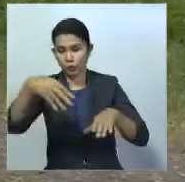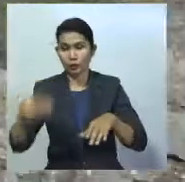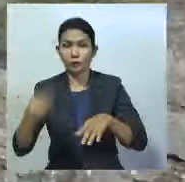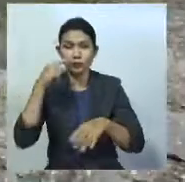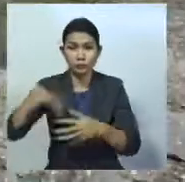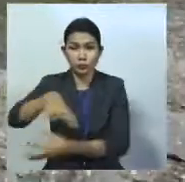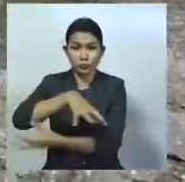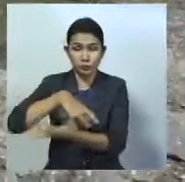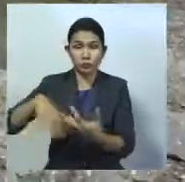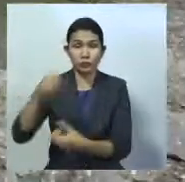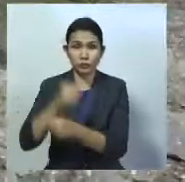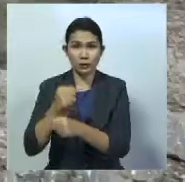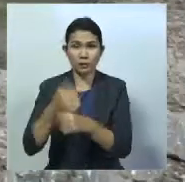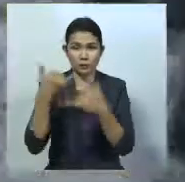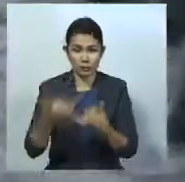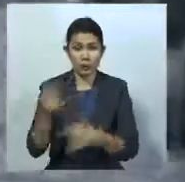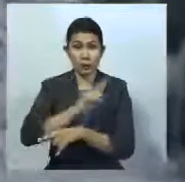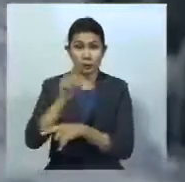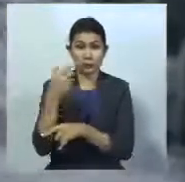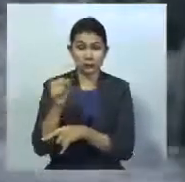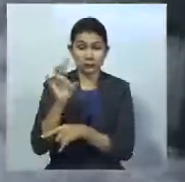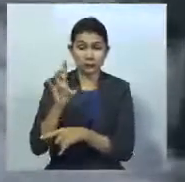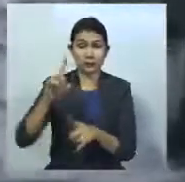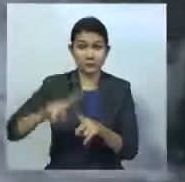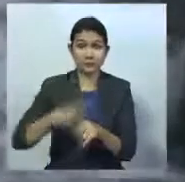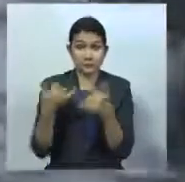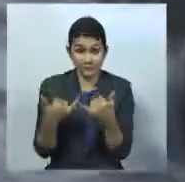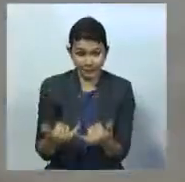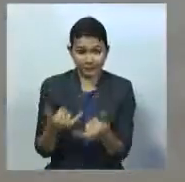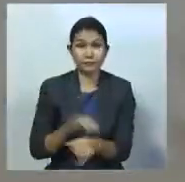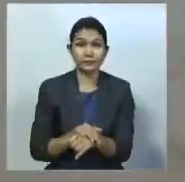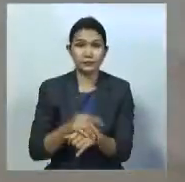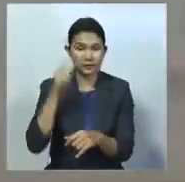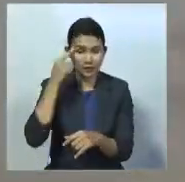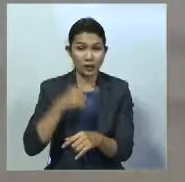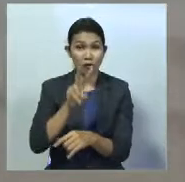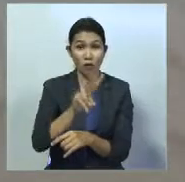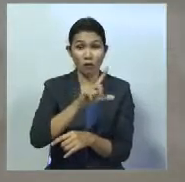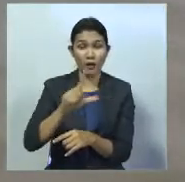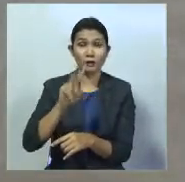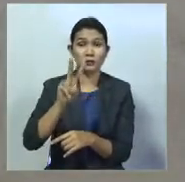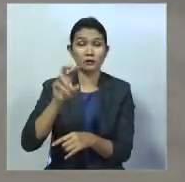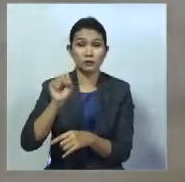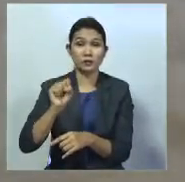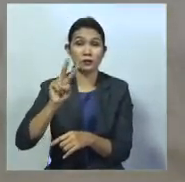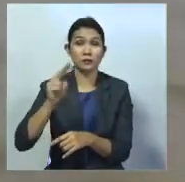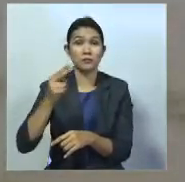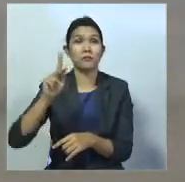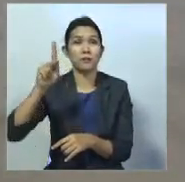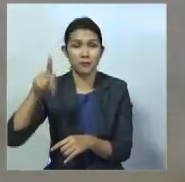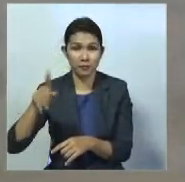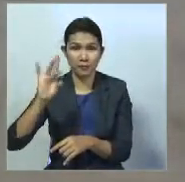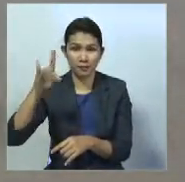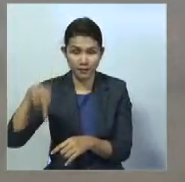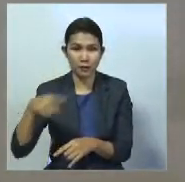ำห้วยเสน่ห์ขณะนี้ระดับน้ำวันที่17สิงหาคม2562อยู่ที่ 2,228,000 ลูกบาศก์เมตรเพิ่ม